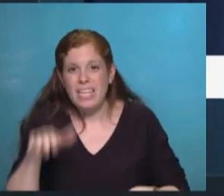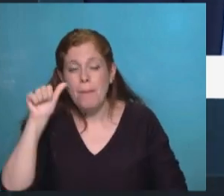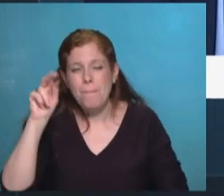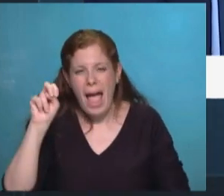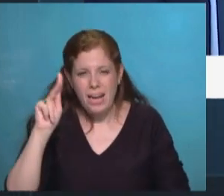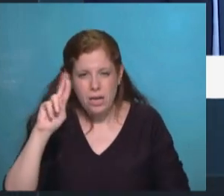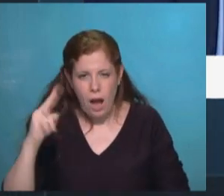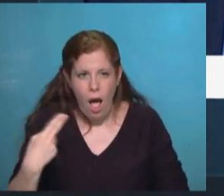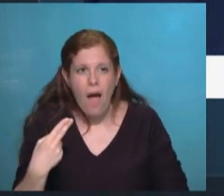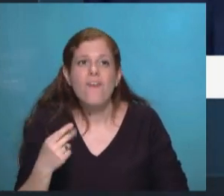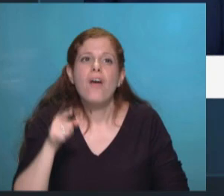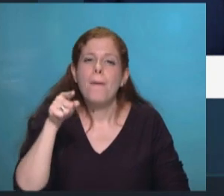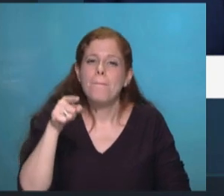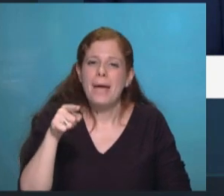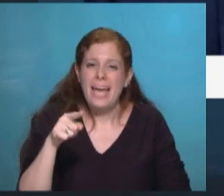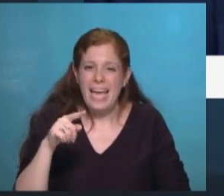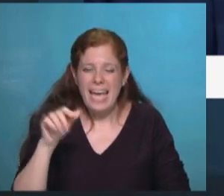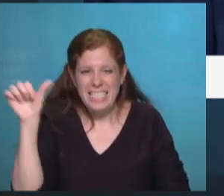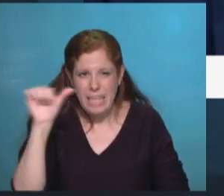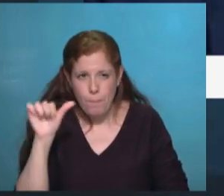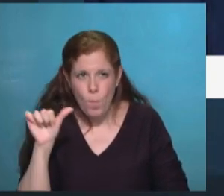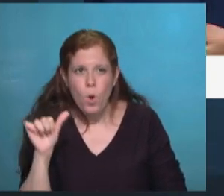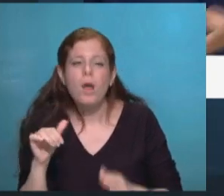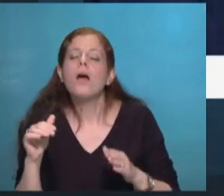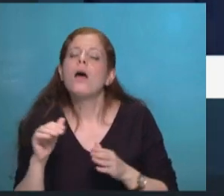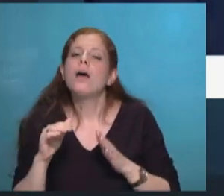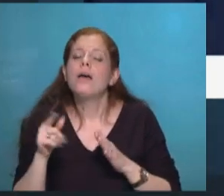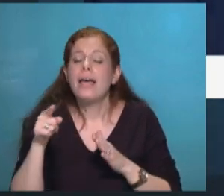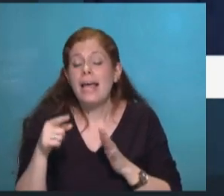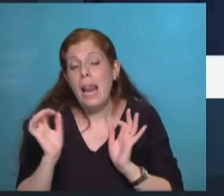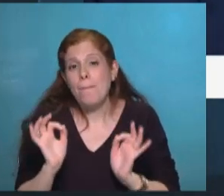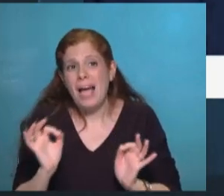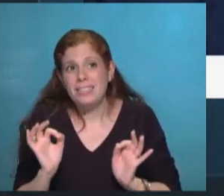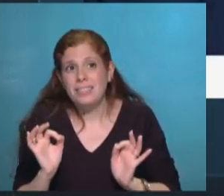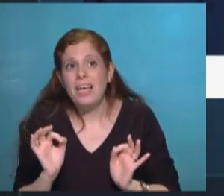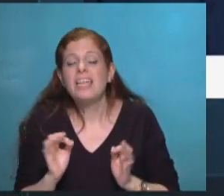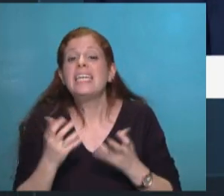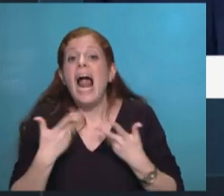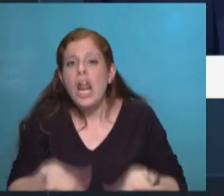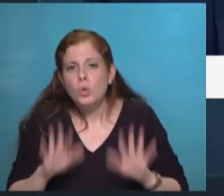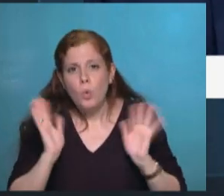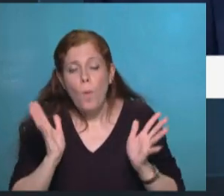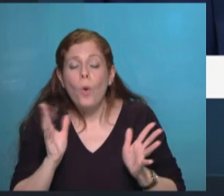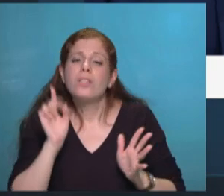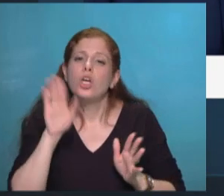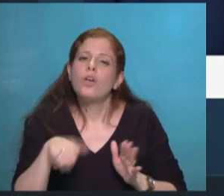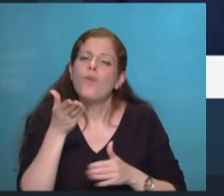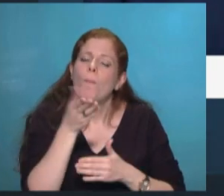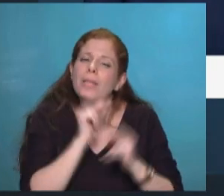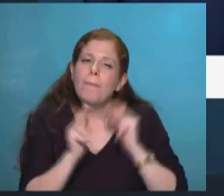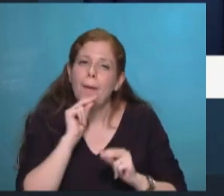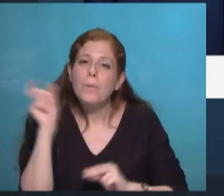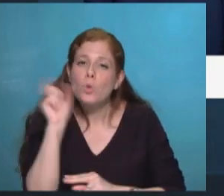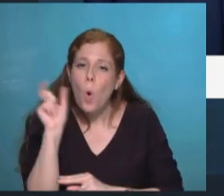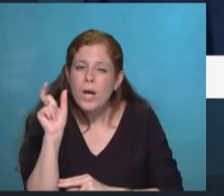ובאיסטנבול, הבירה הפוליטית והבירה הכלכלית תרבותית של איסטנבול, למעשה יחליש אותו מאוד. יש אפילו מדברים בטורקיה על תחילת הסוף של שלטון